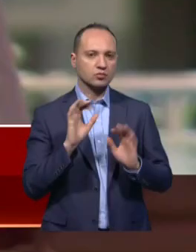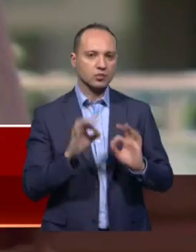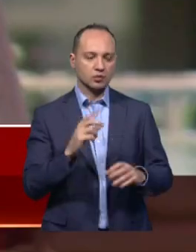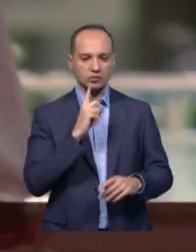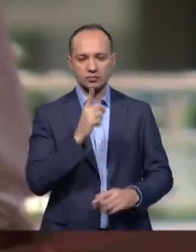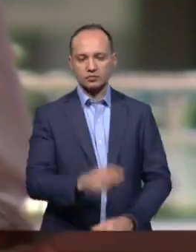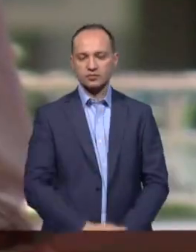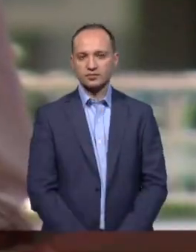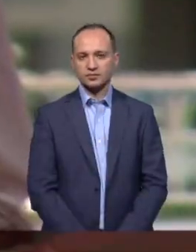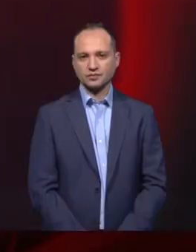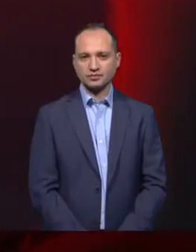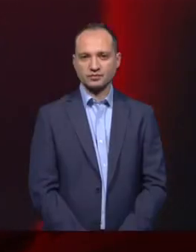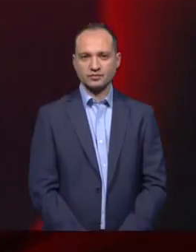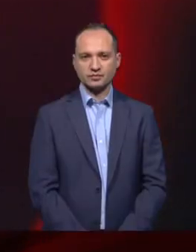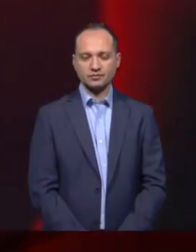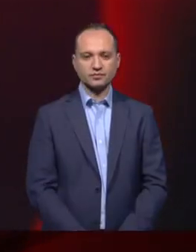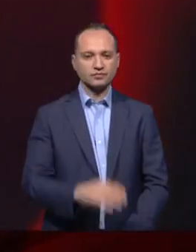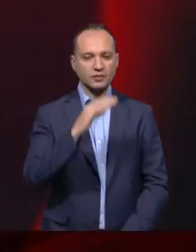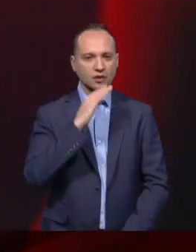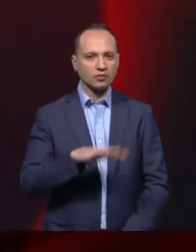oluşturuyor Bora